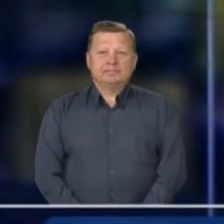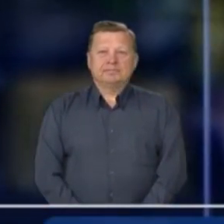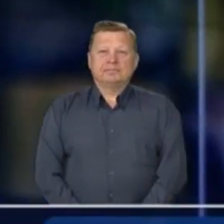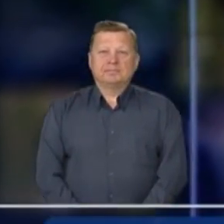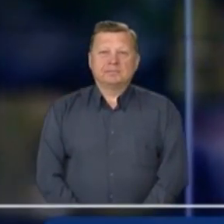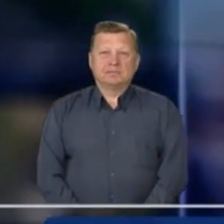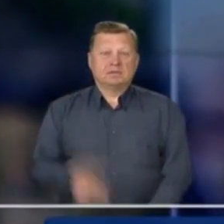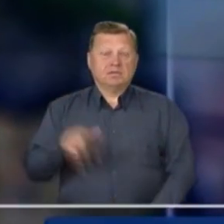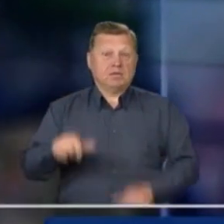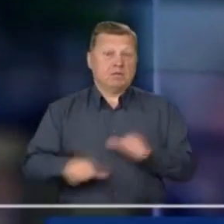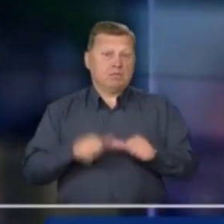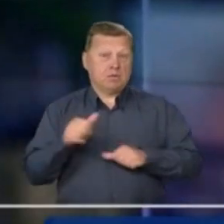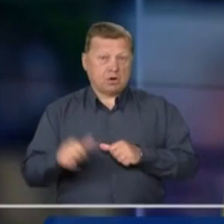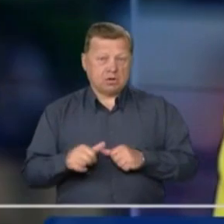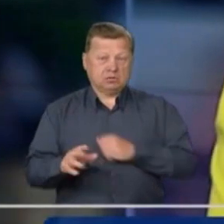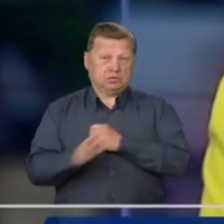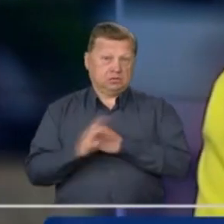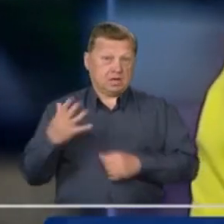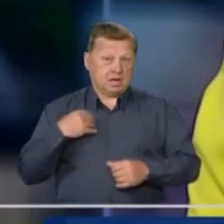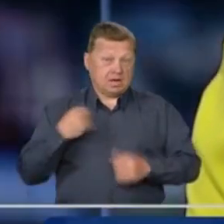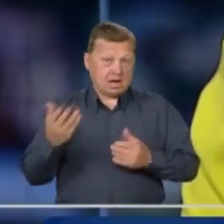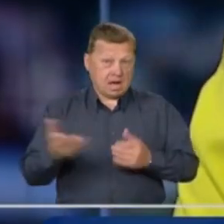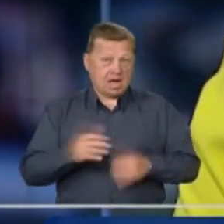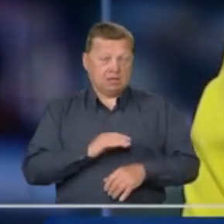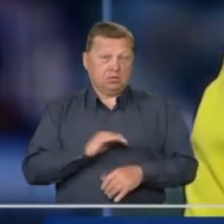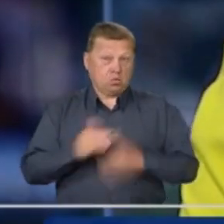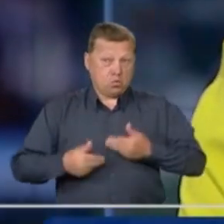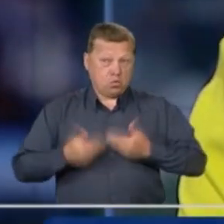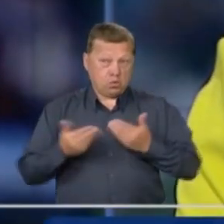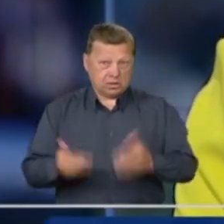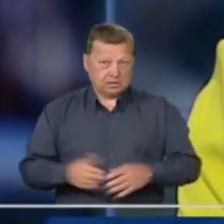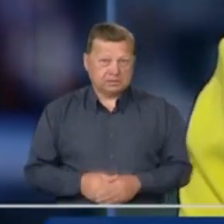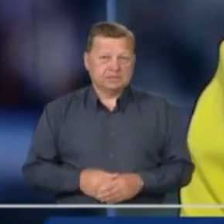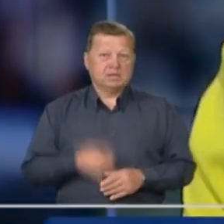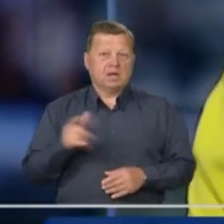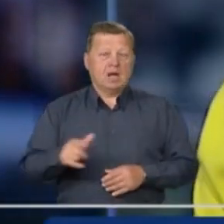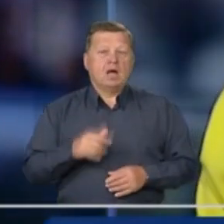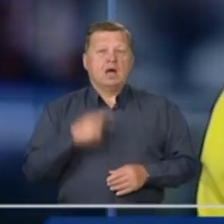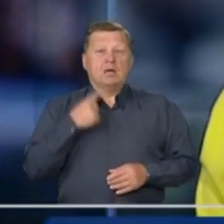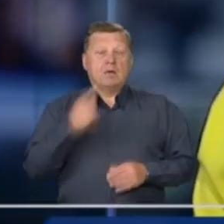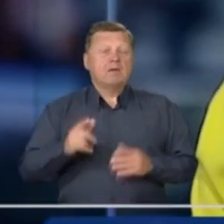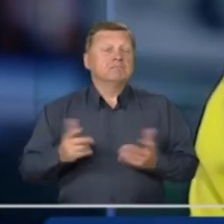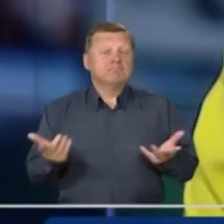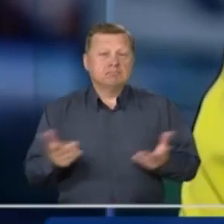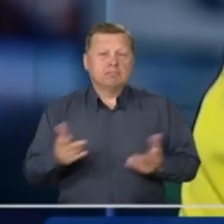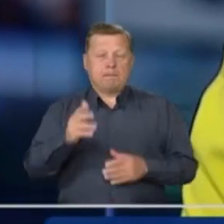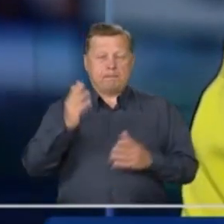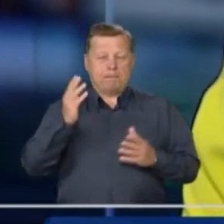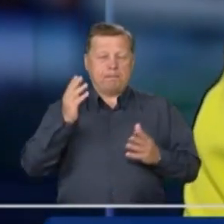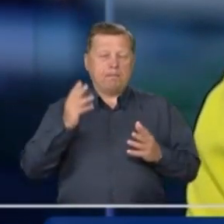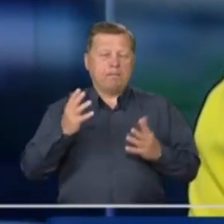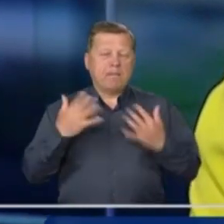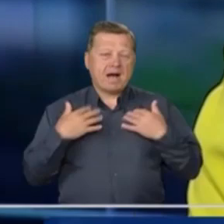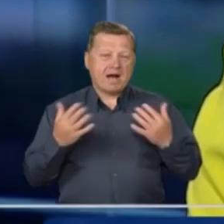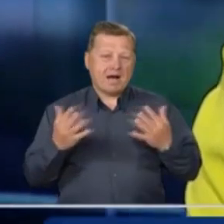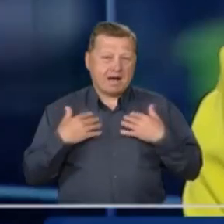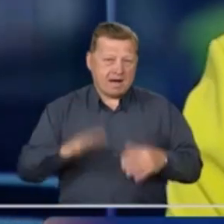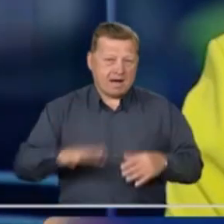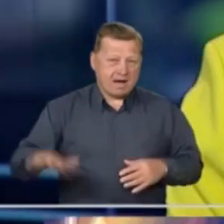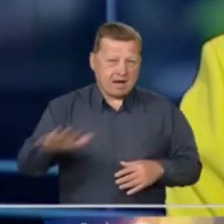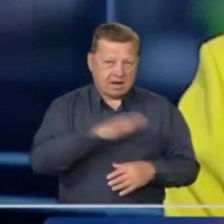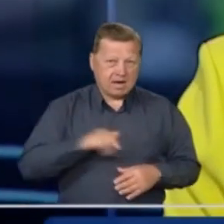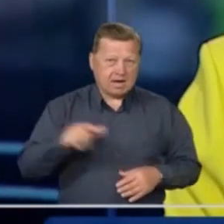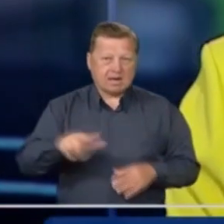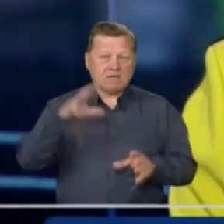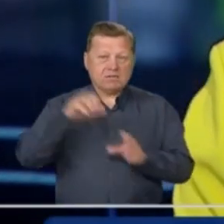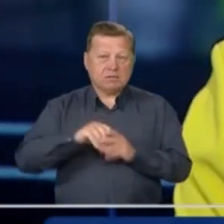W tym roku świętuje 90. urodziny. Mimo upływu lat, Pieniński Park Narodowy zachwyca urodą. Królewskie widoki gwarantują nie tylko trzy korony,